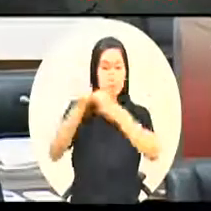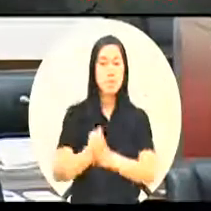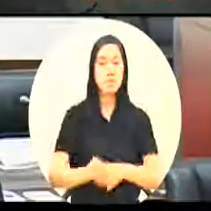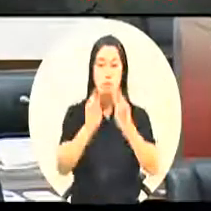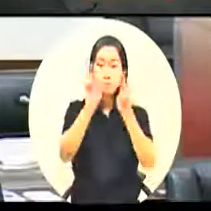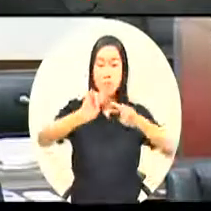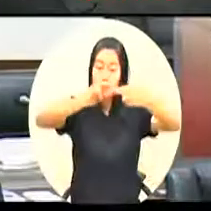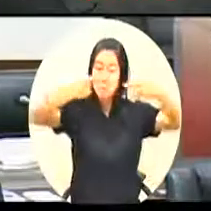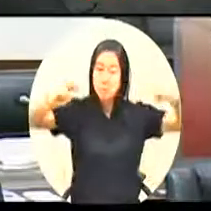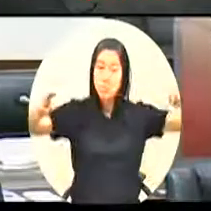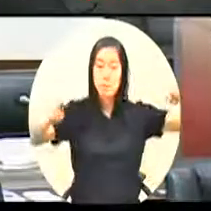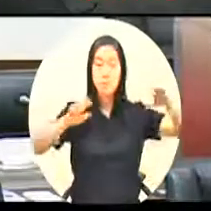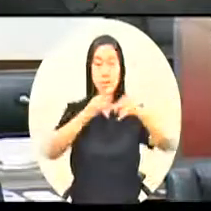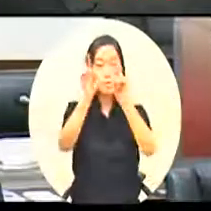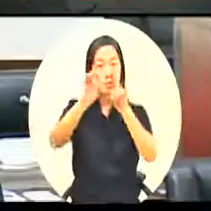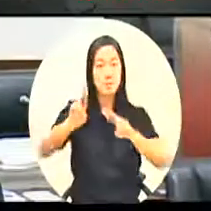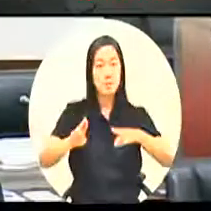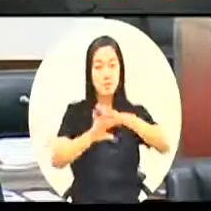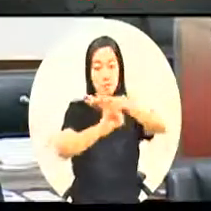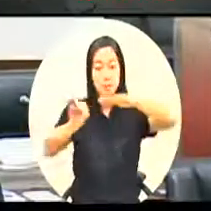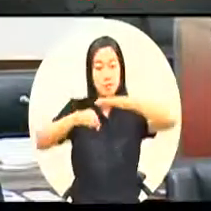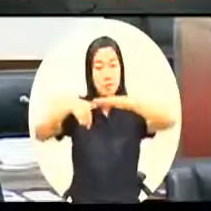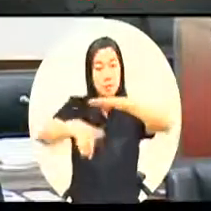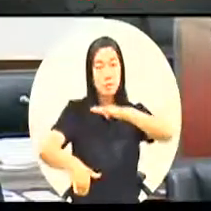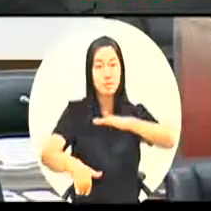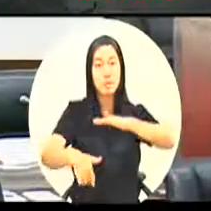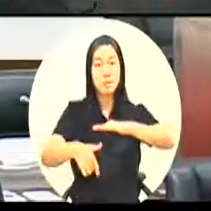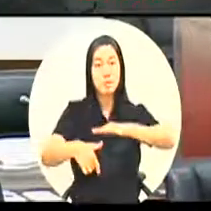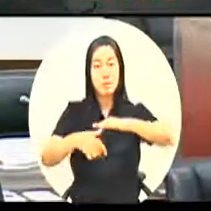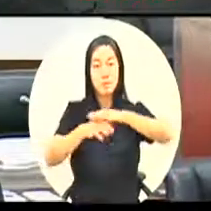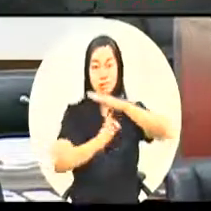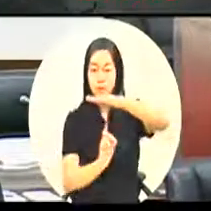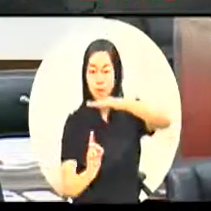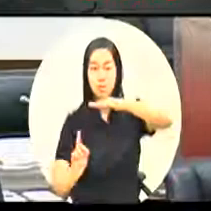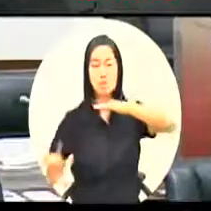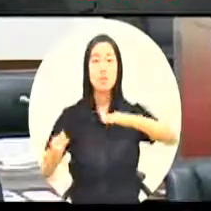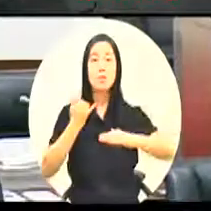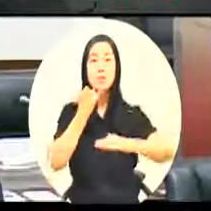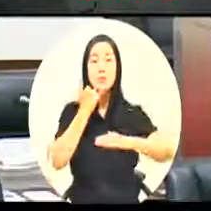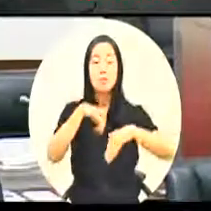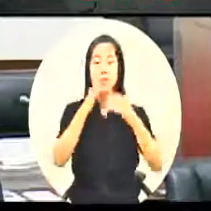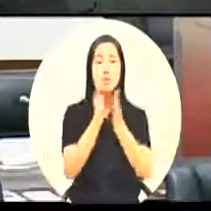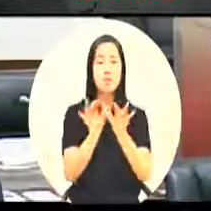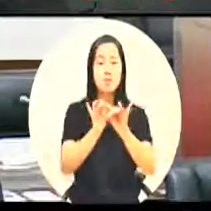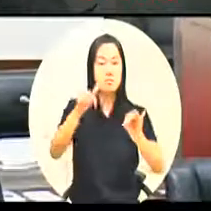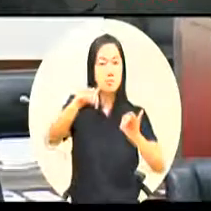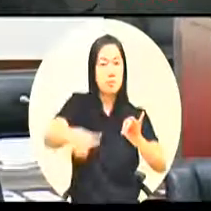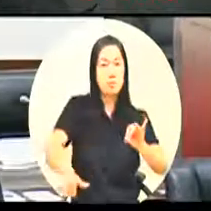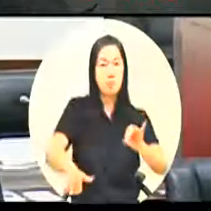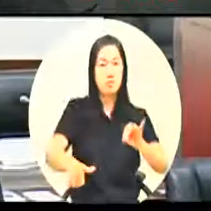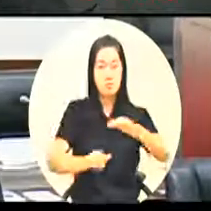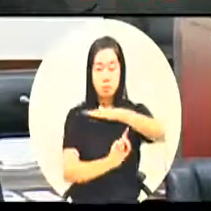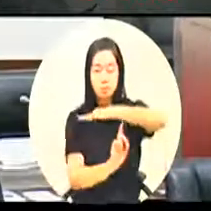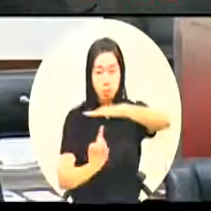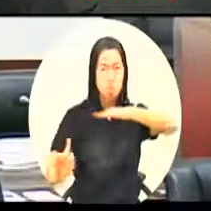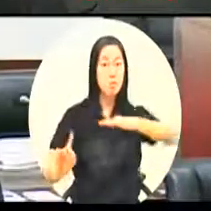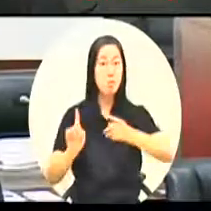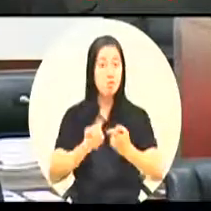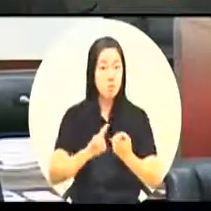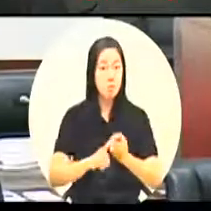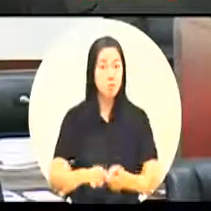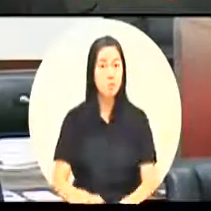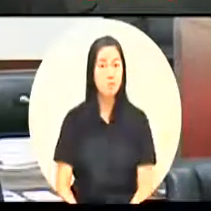下化景观很好，其他的左南区、右昌这些很多电线电缆应该都地下化，哦，还有我们重大